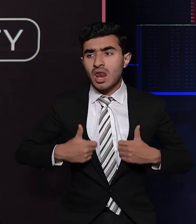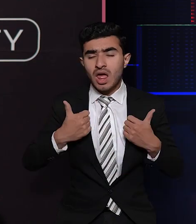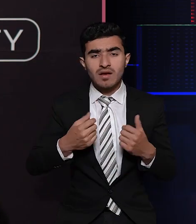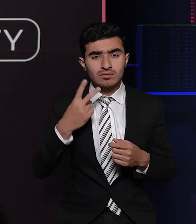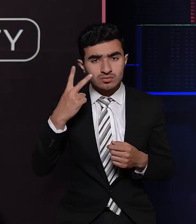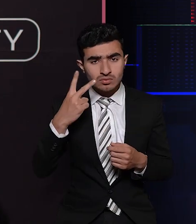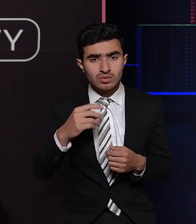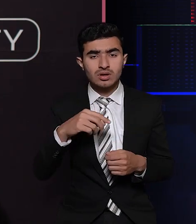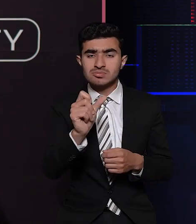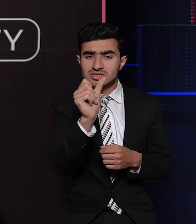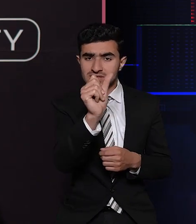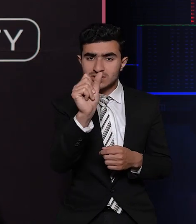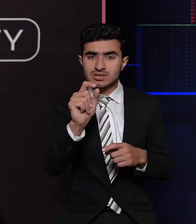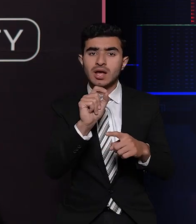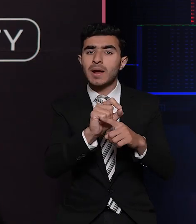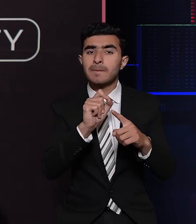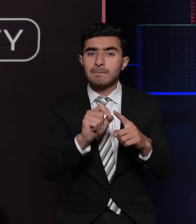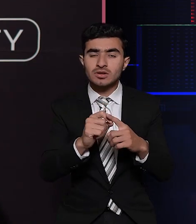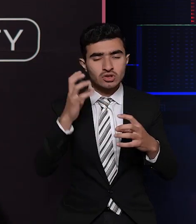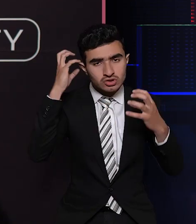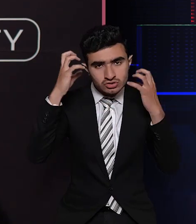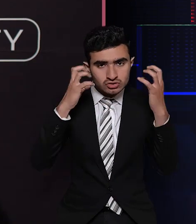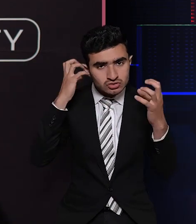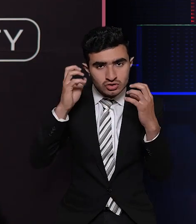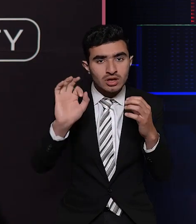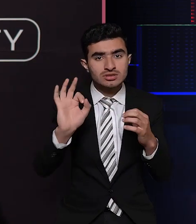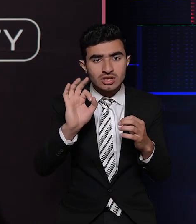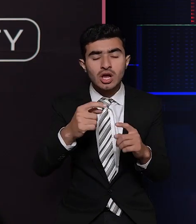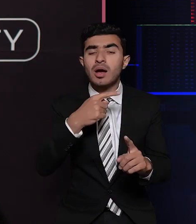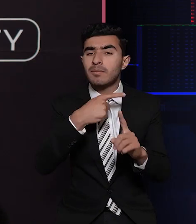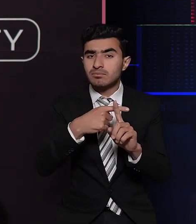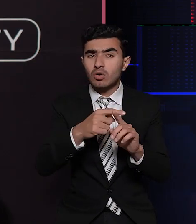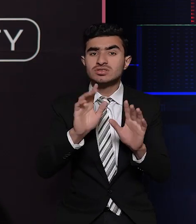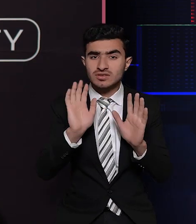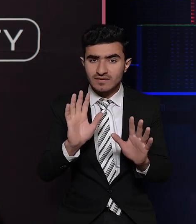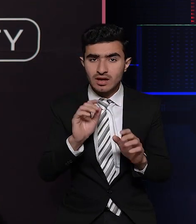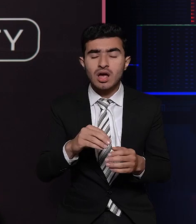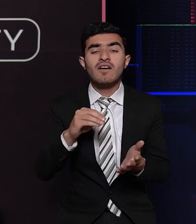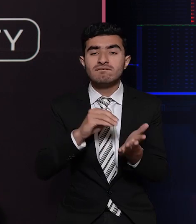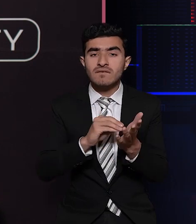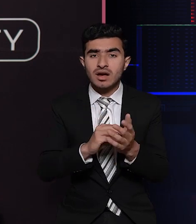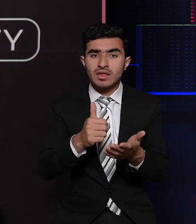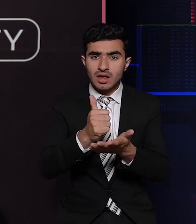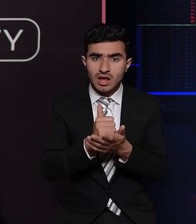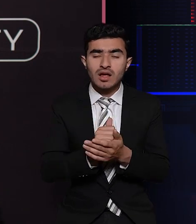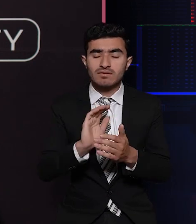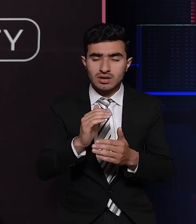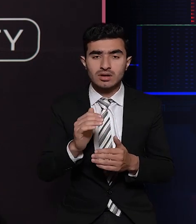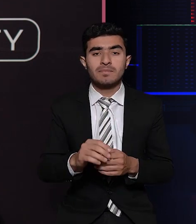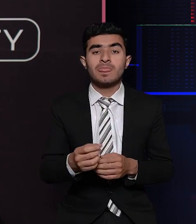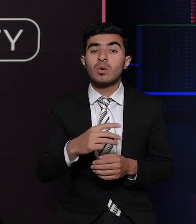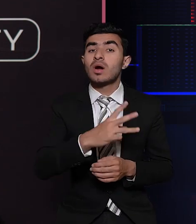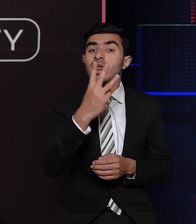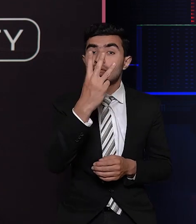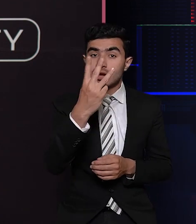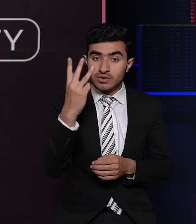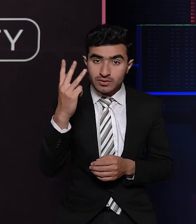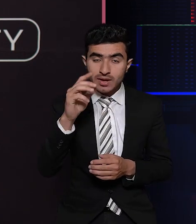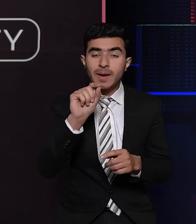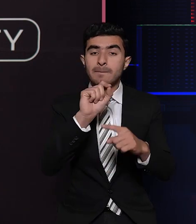ہماری زندگیوں میں 66% سٹریس کی وہ اقسام ہیں کہ جو کہ پازیٹیو ہیں، جو آپ کو آگے لے کر چلتی ہیں،